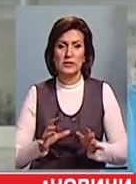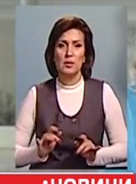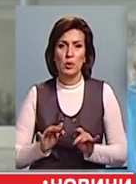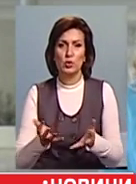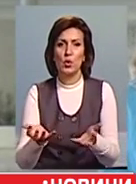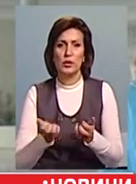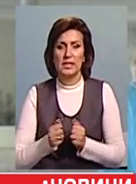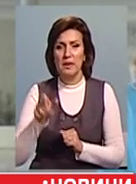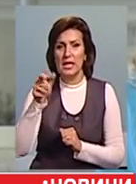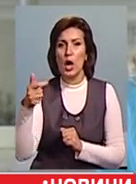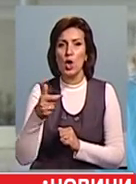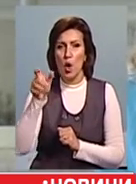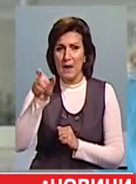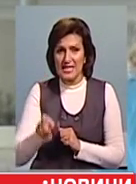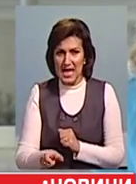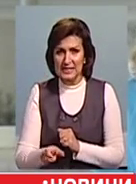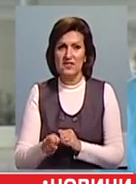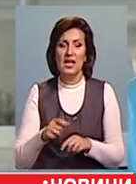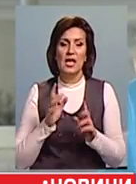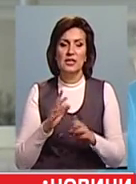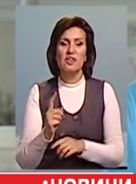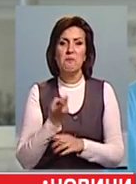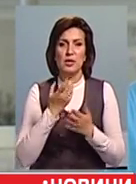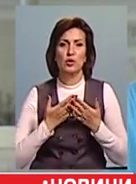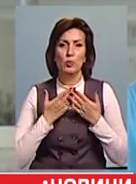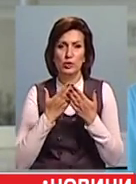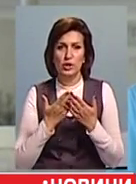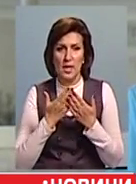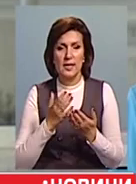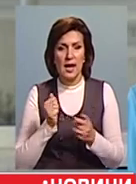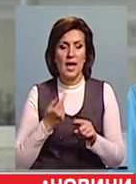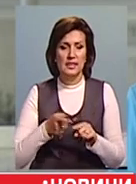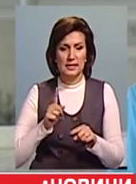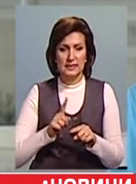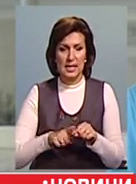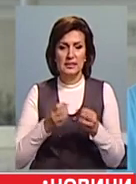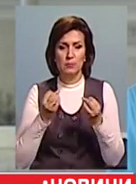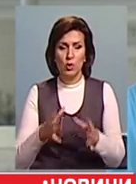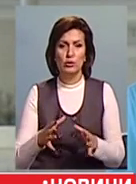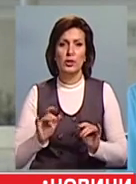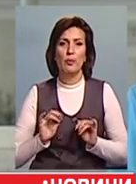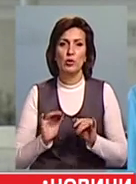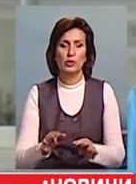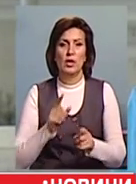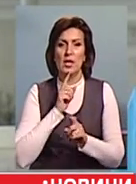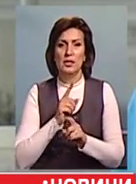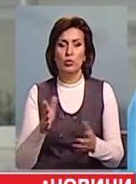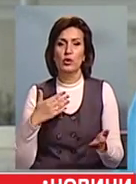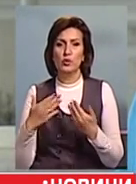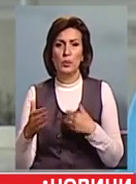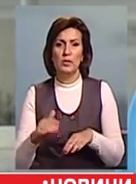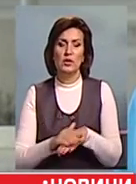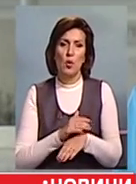процедуру отримання громадянства, проте ще лише в першому читанні. Але ця спрощена процедура не буде